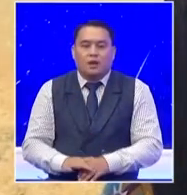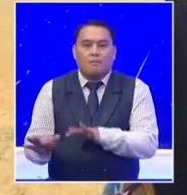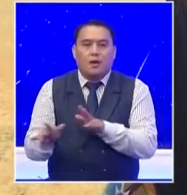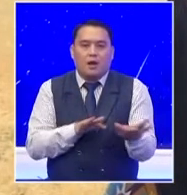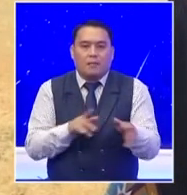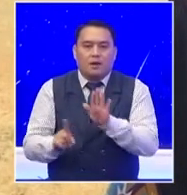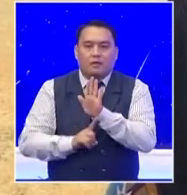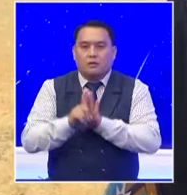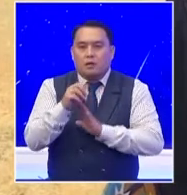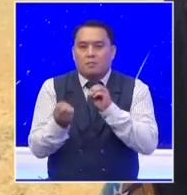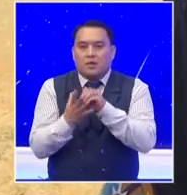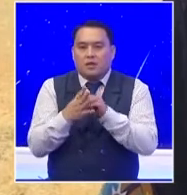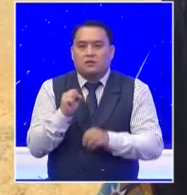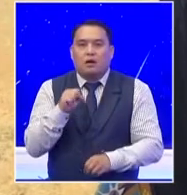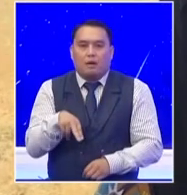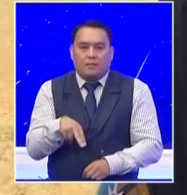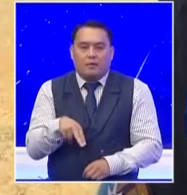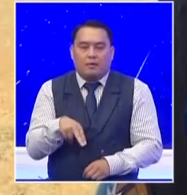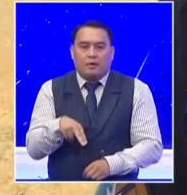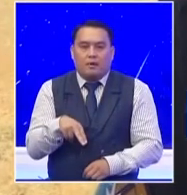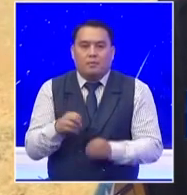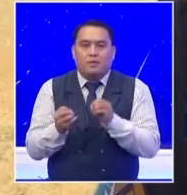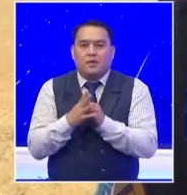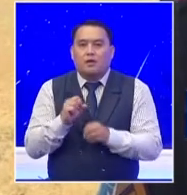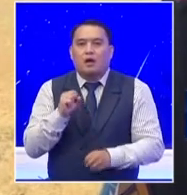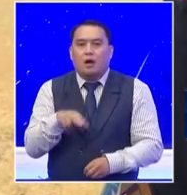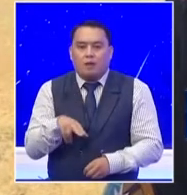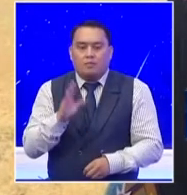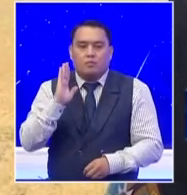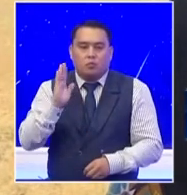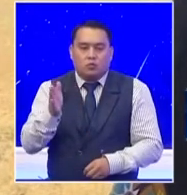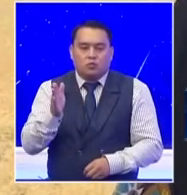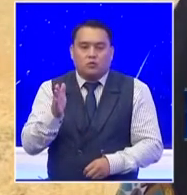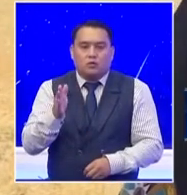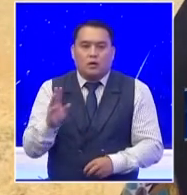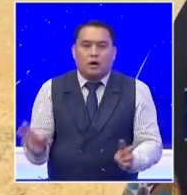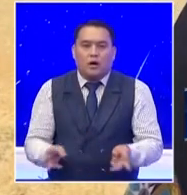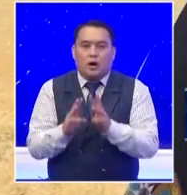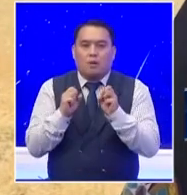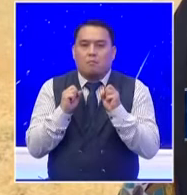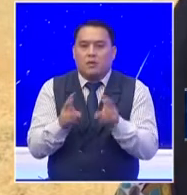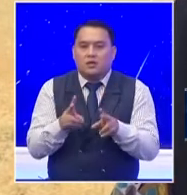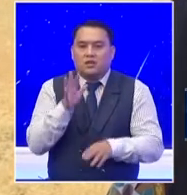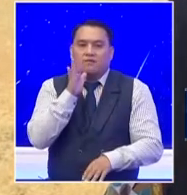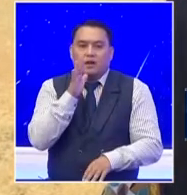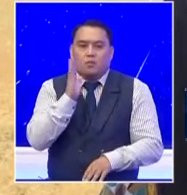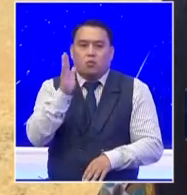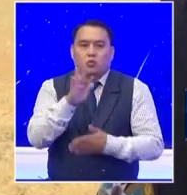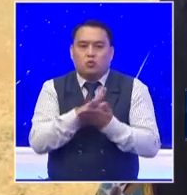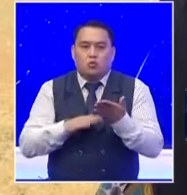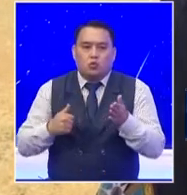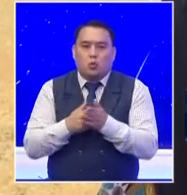мероприятия начались с 15 апреля, так как 15 апреля начинается пожароопасный сезон. Он будет длиться